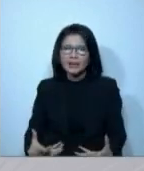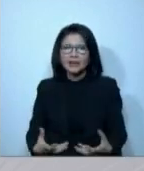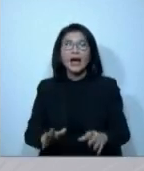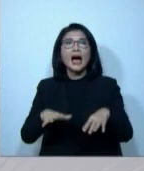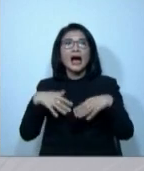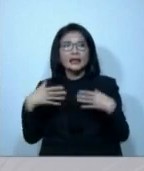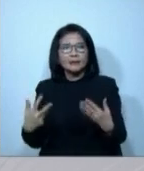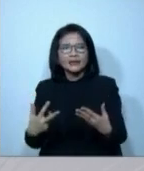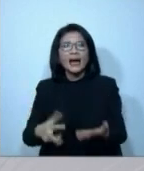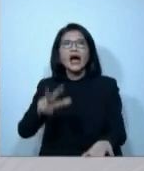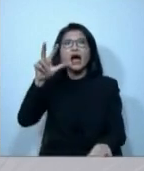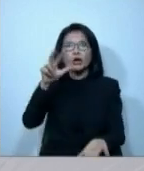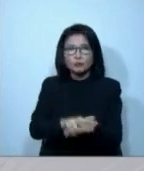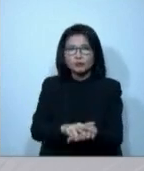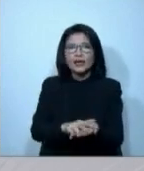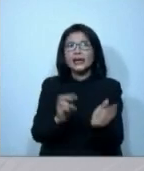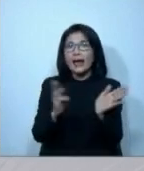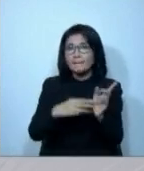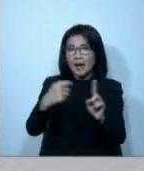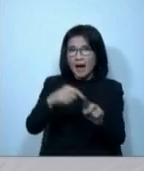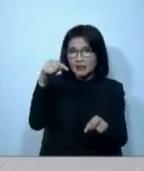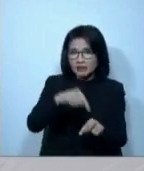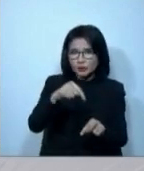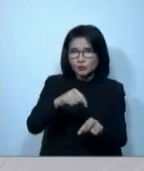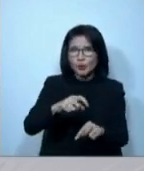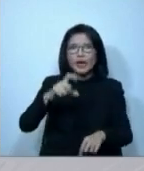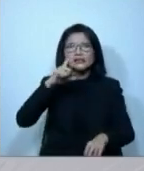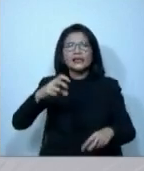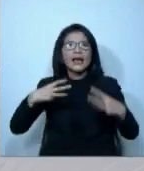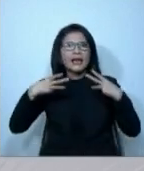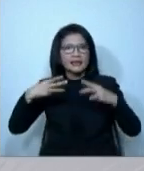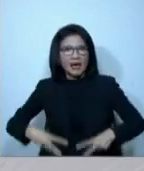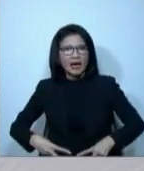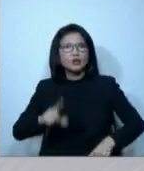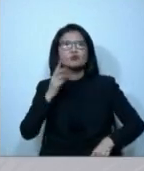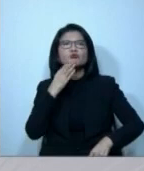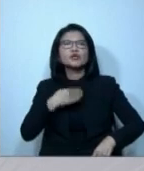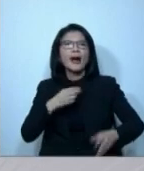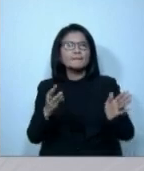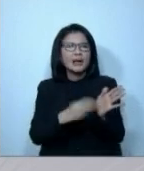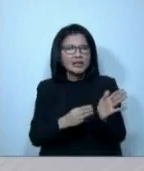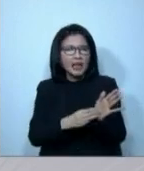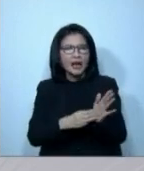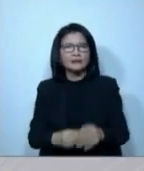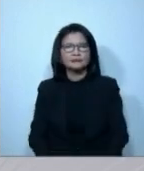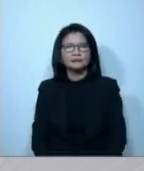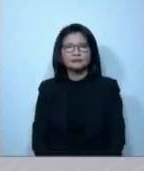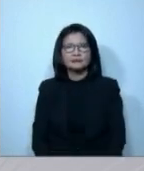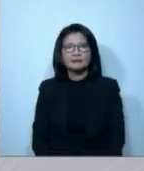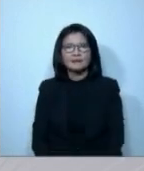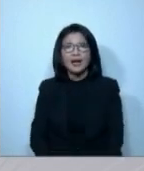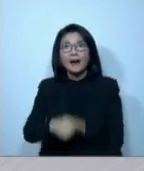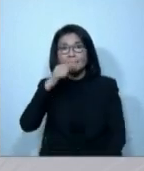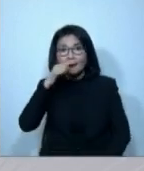menyebabkan keputusan yang dibuat oleh MK secara etika bermasalah. Kemudian, Bapak punya